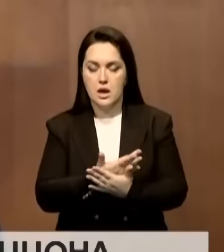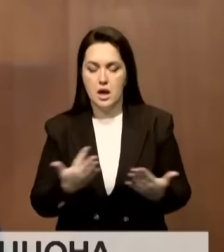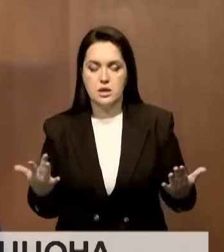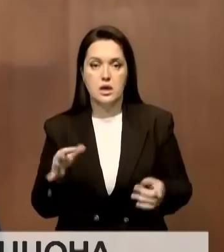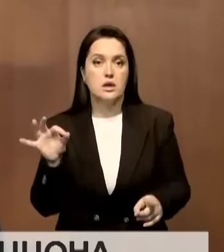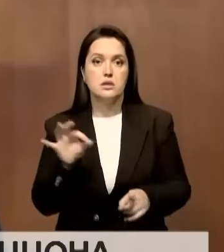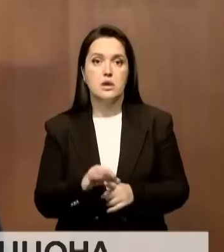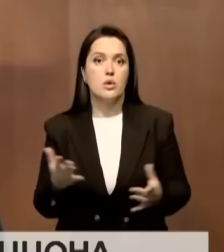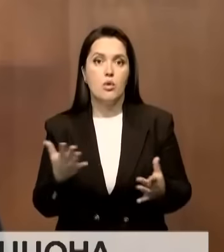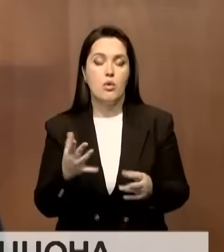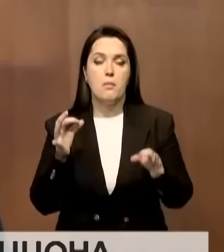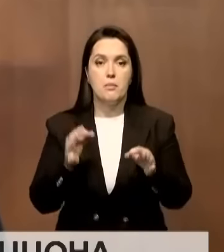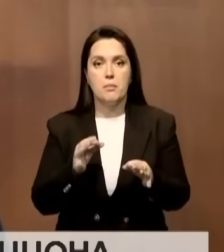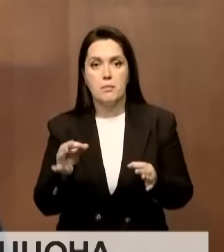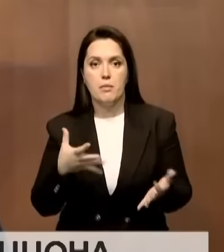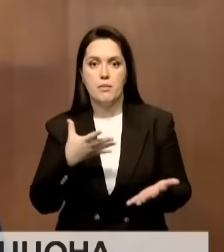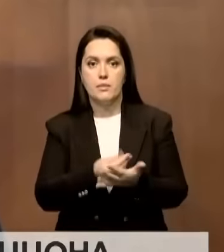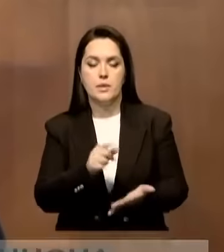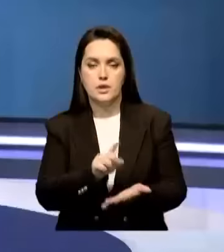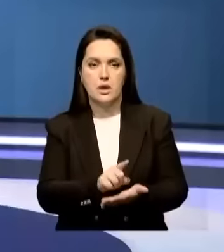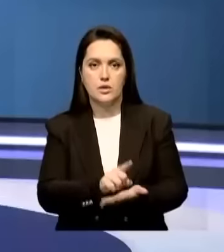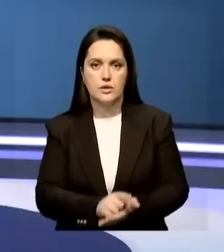целью правильности уплаты сборов.